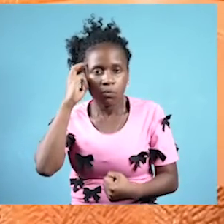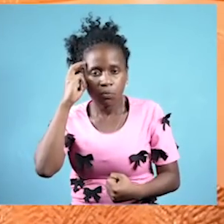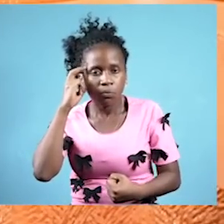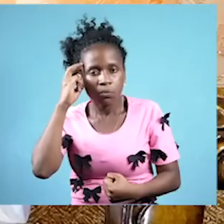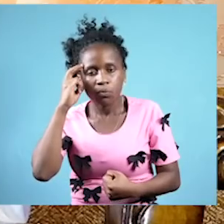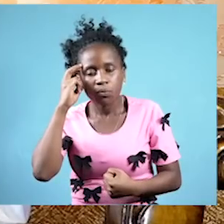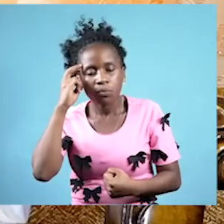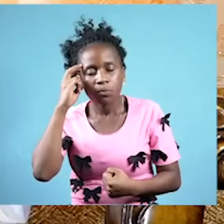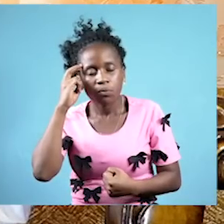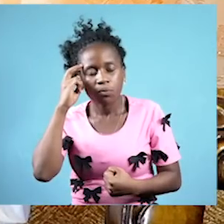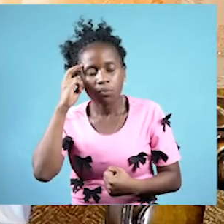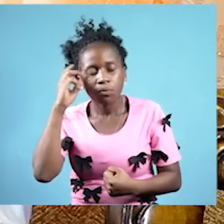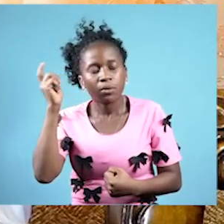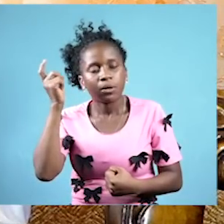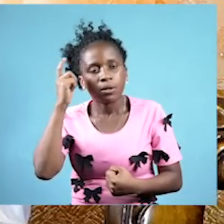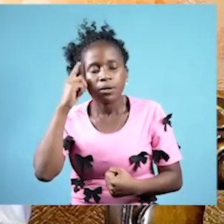zinahitajika